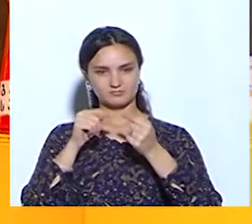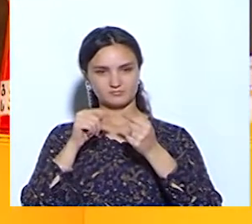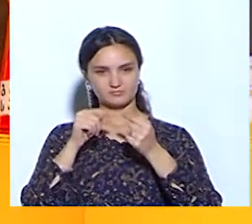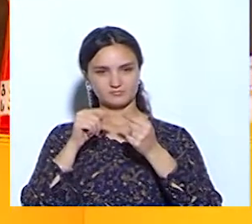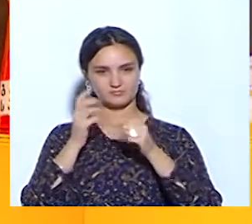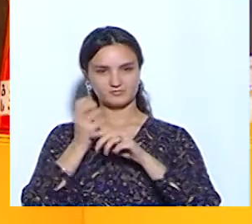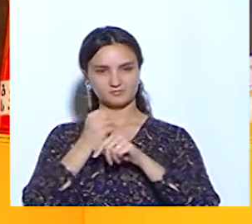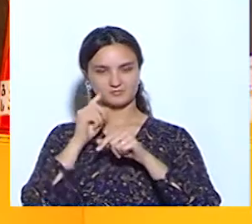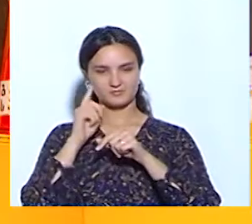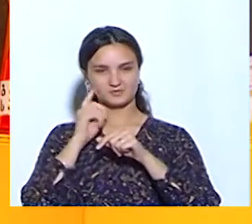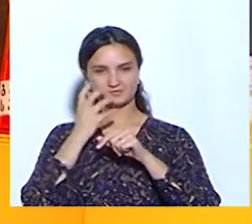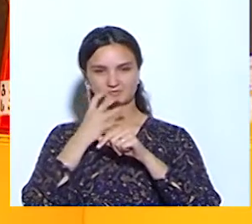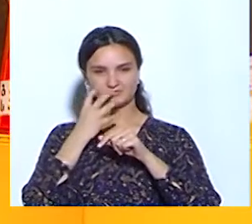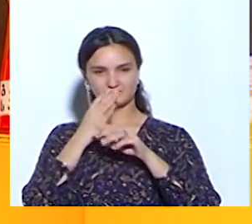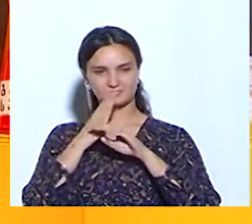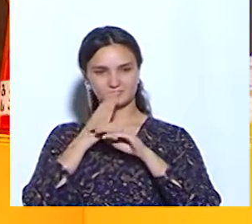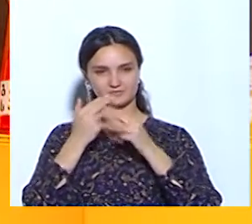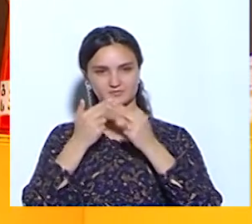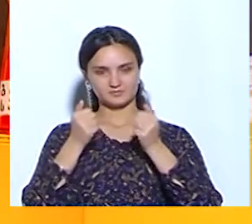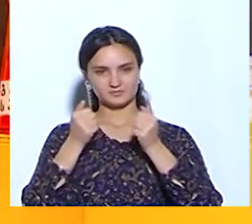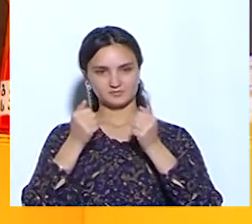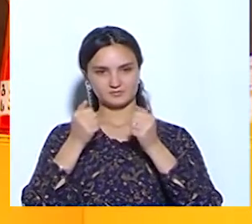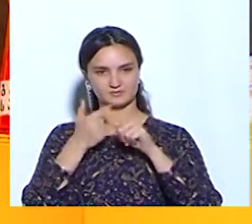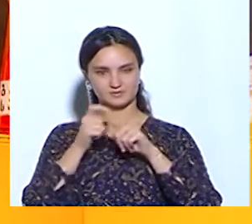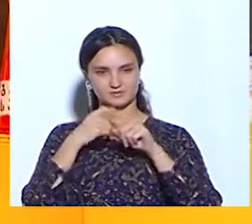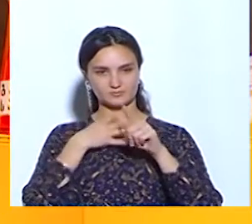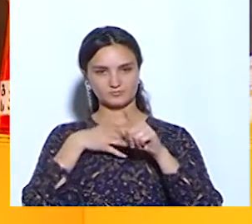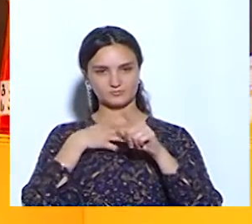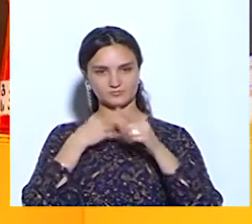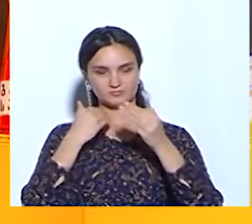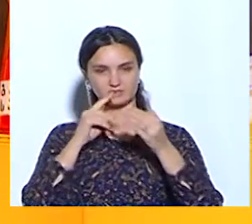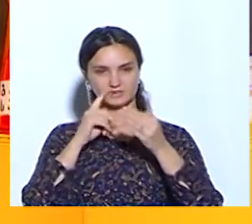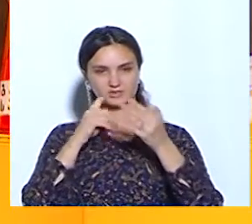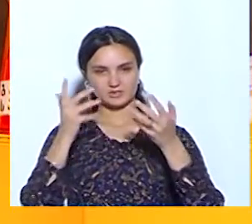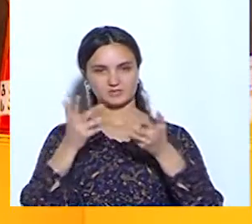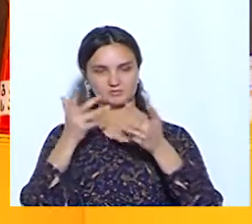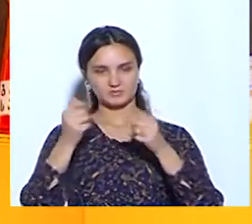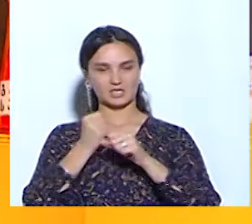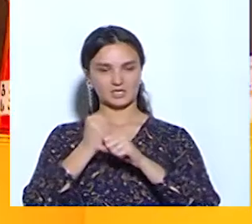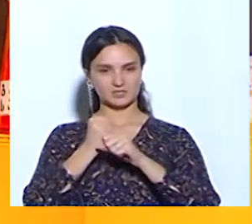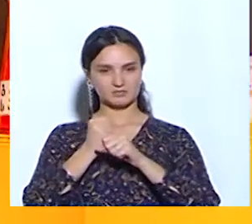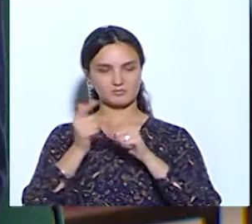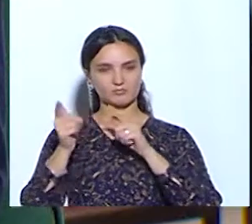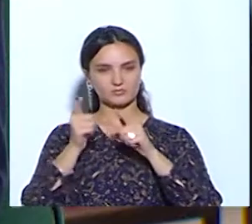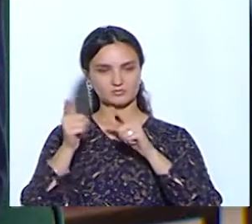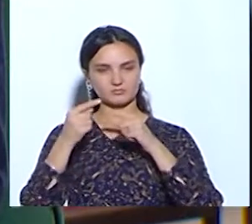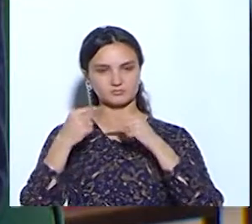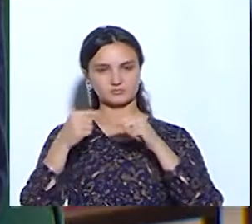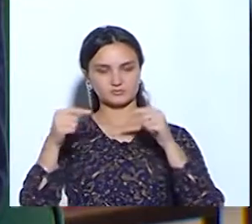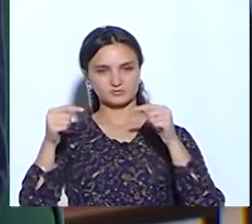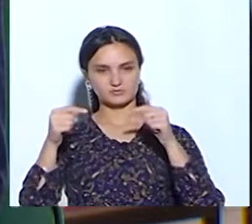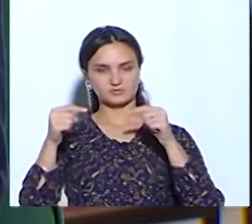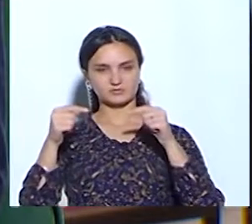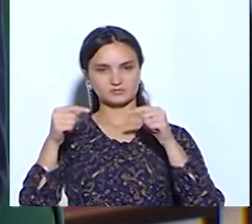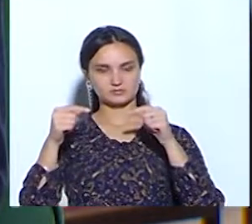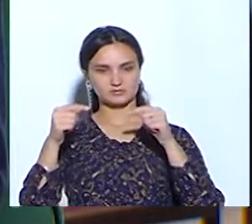მოკლედ, აი, ვიპოვე მწვანე პომიდორიც გვაქვს ჩვენ. ეხლა ძალიან აქტუალურია მისგან სალათების მოდურია, სალათების მომზადება, სხვადასხვა